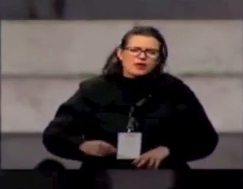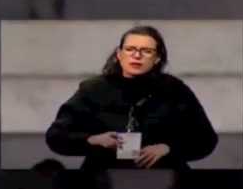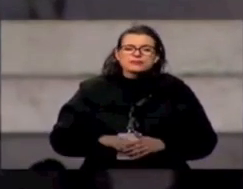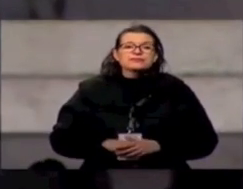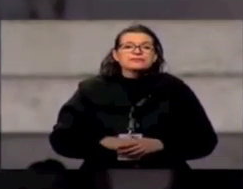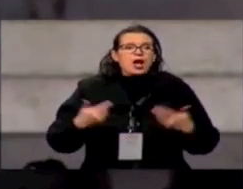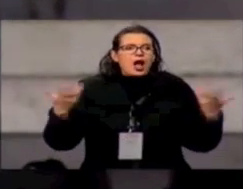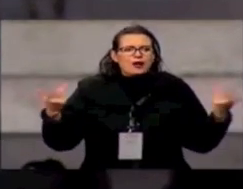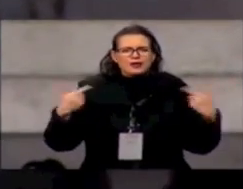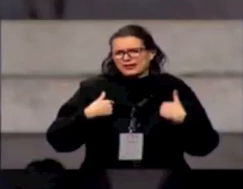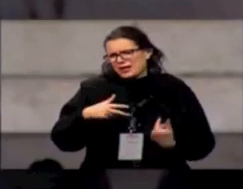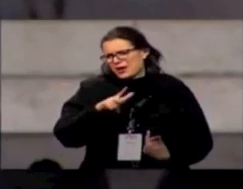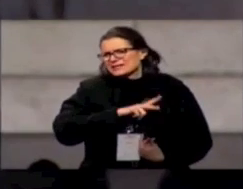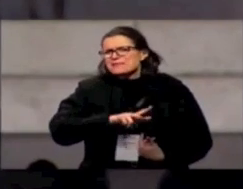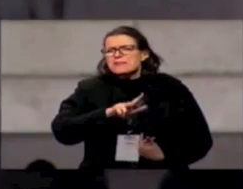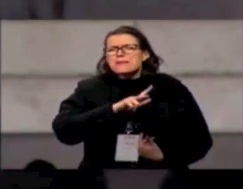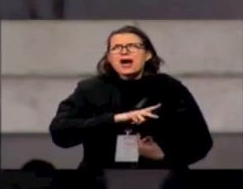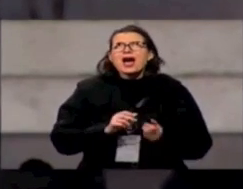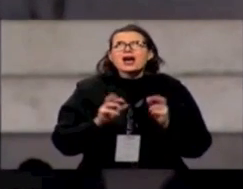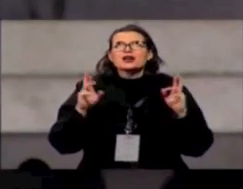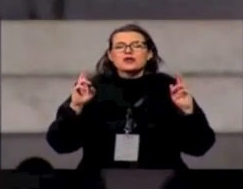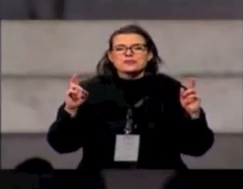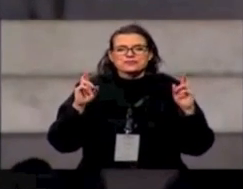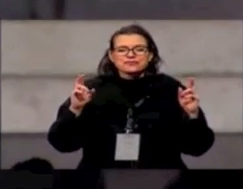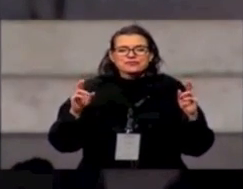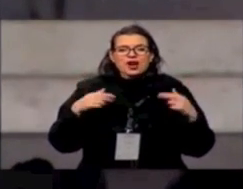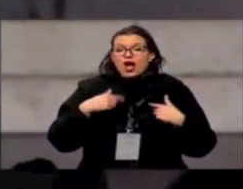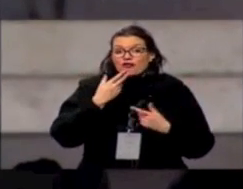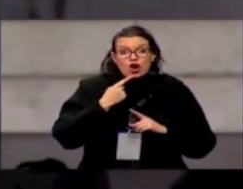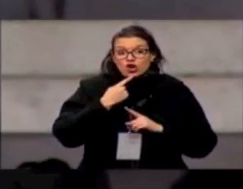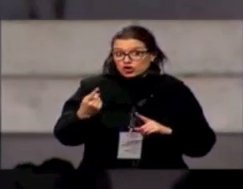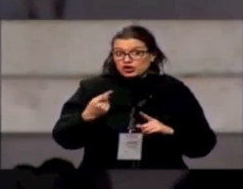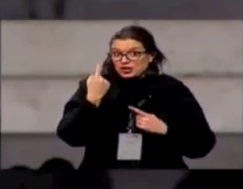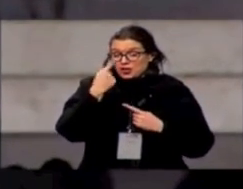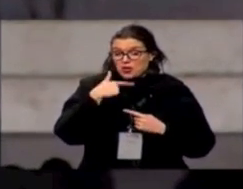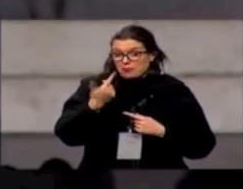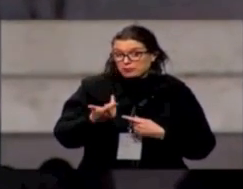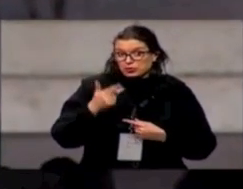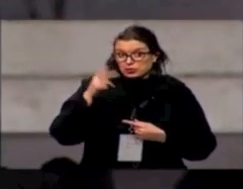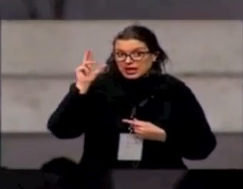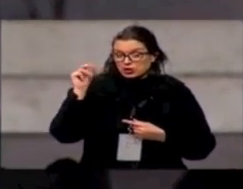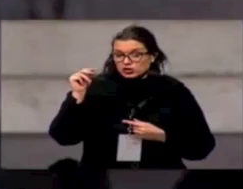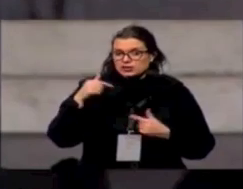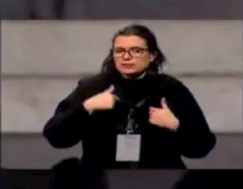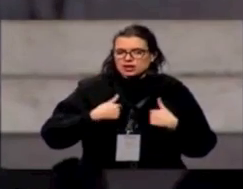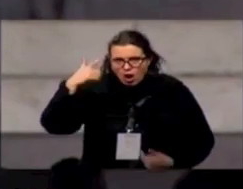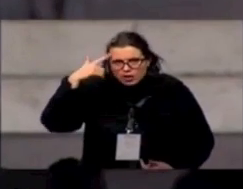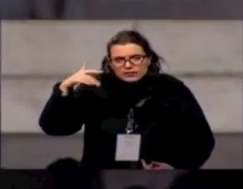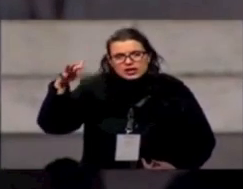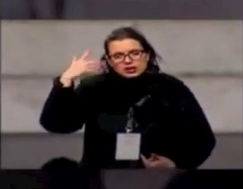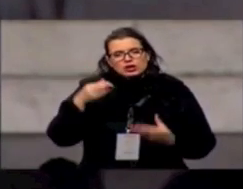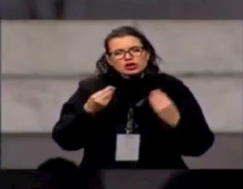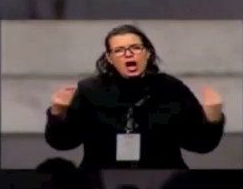io spero di non dare una brutta notizia ma dopo lunghe riflessioni ho